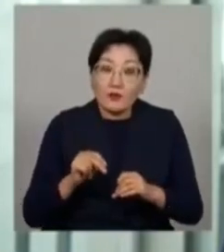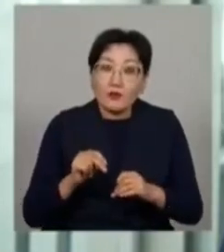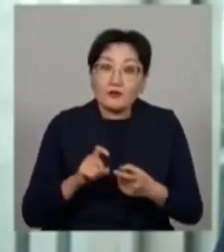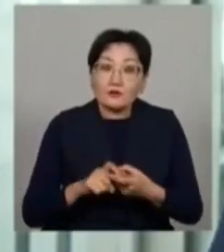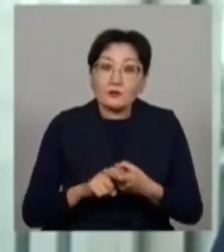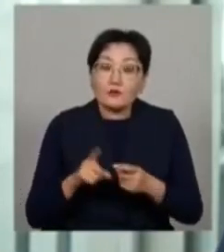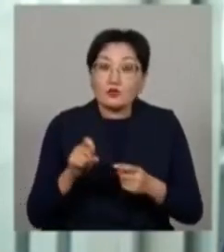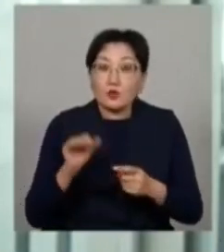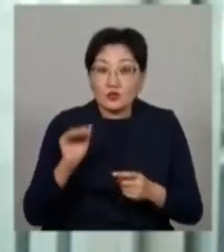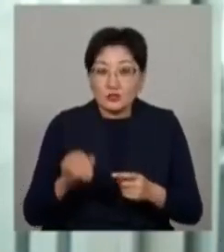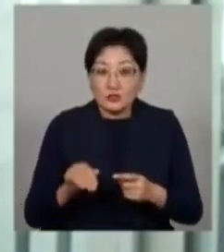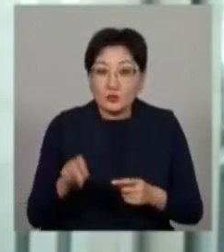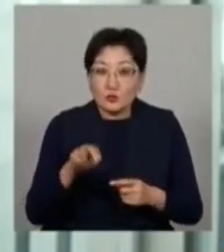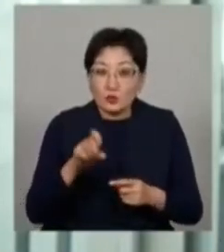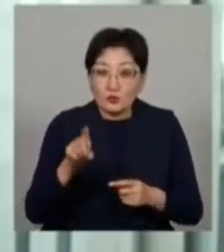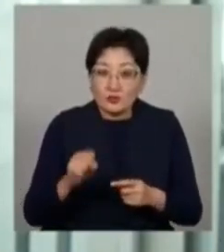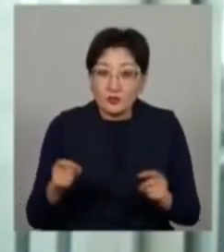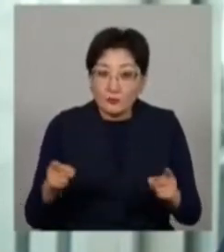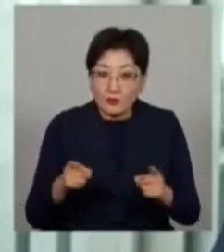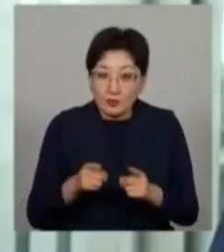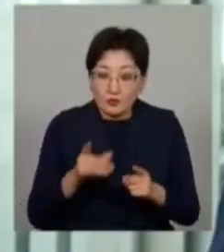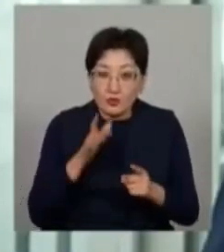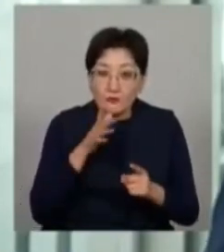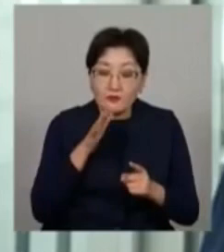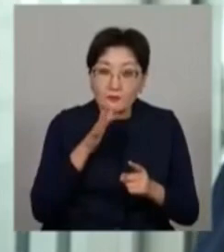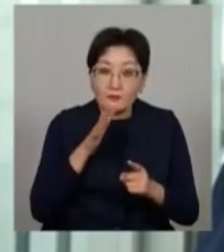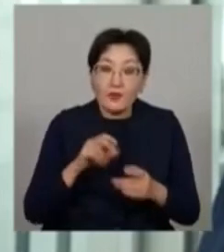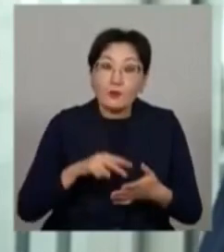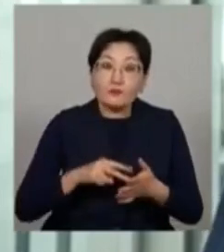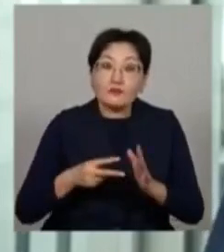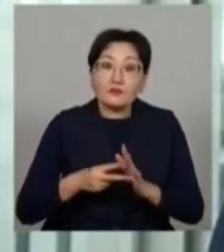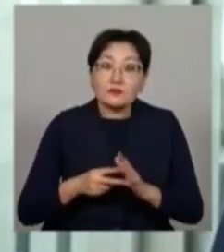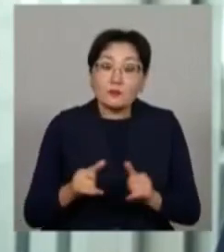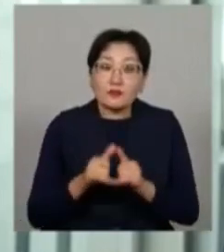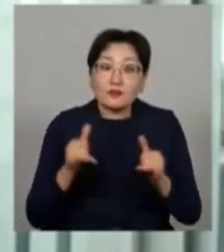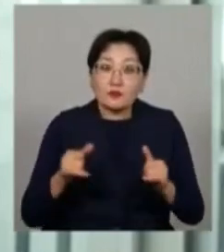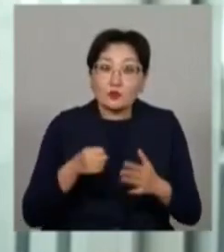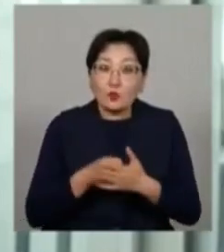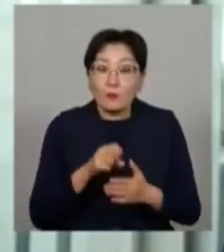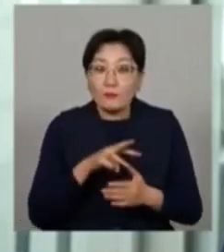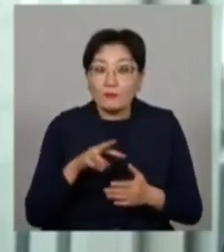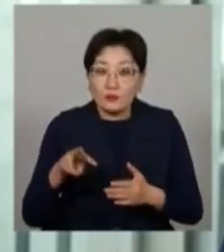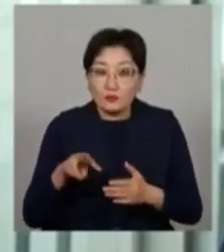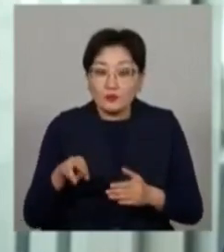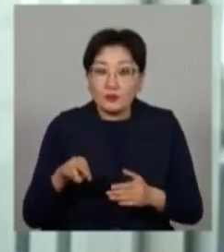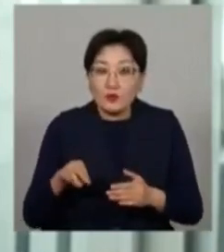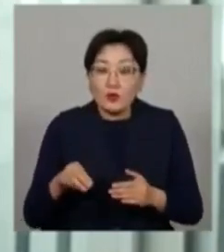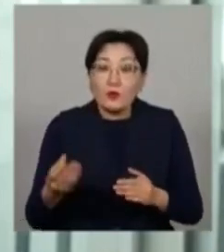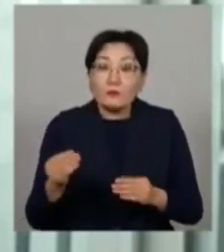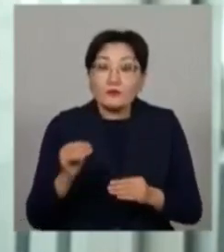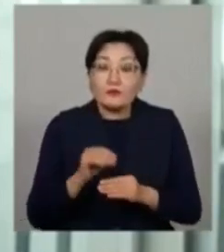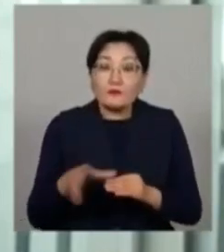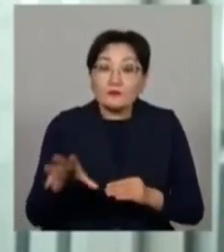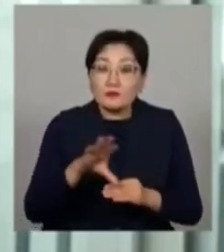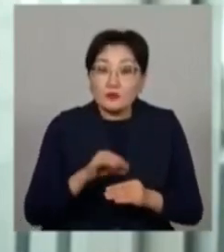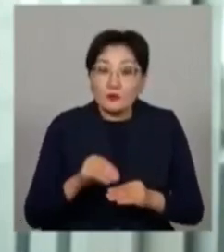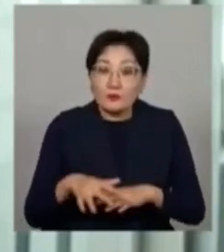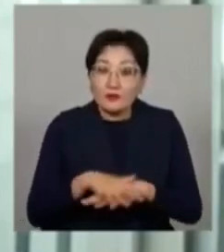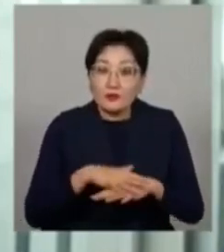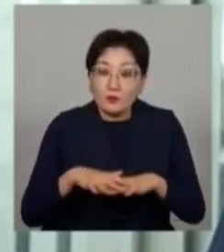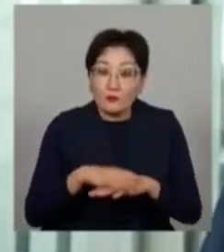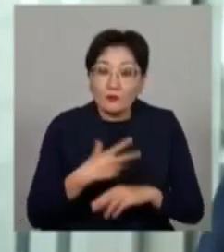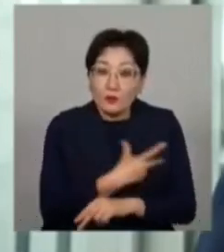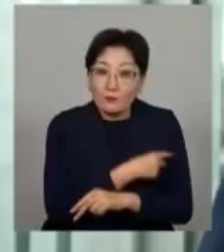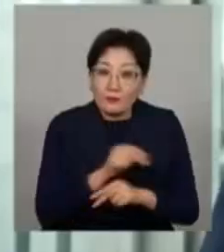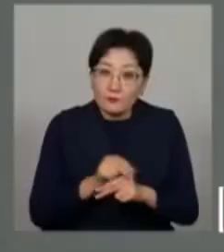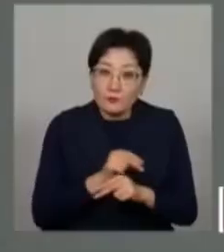100 тысяч доз в короткое время. Планируется увеличить и до миллиона. То есть мы можем покрыть практически все население